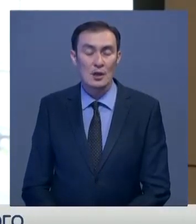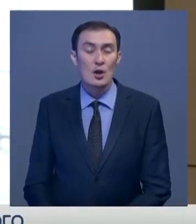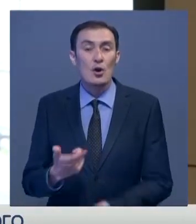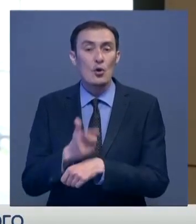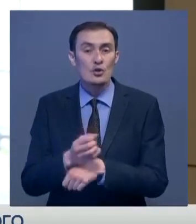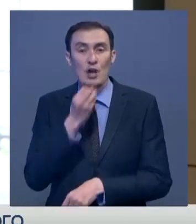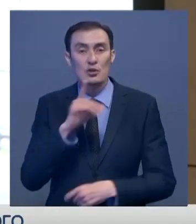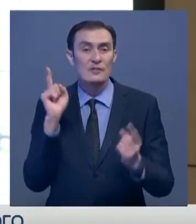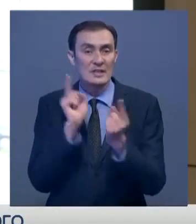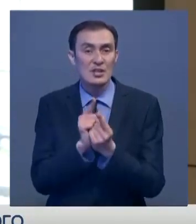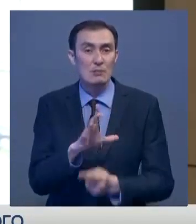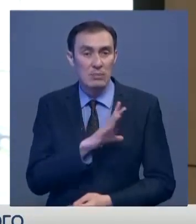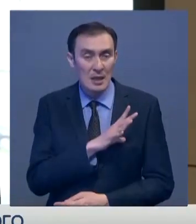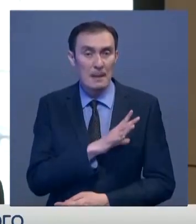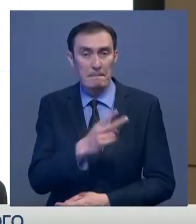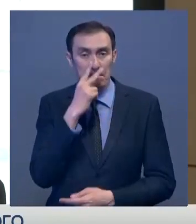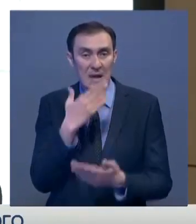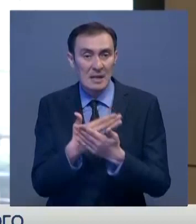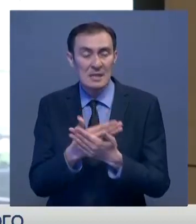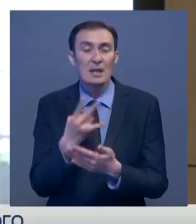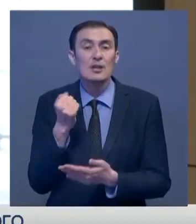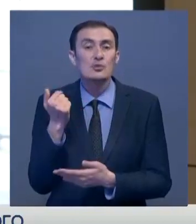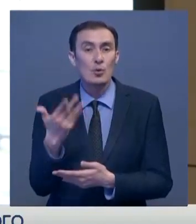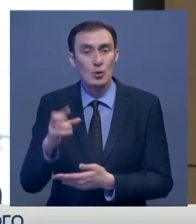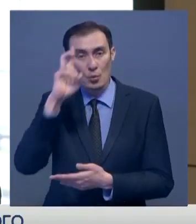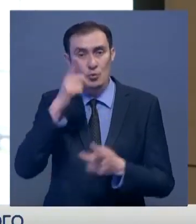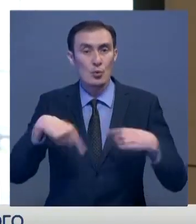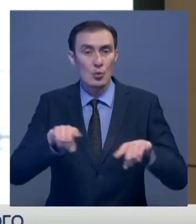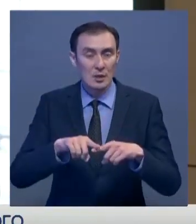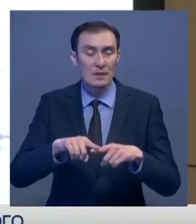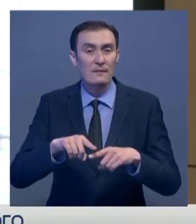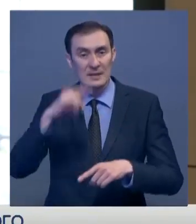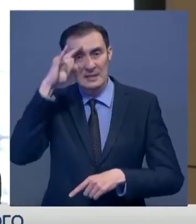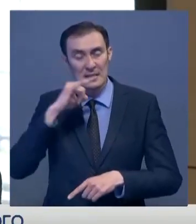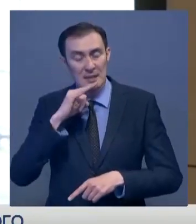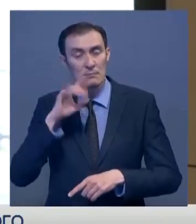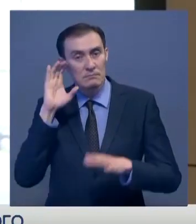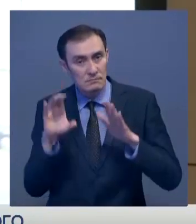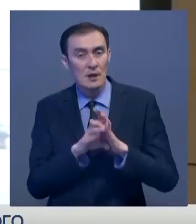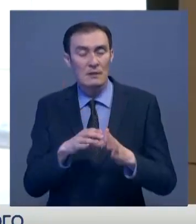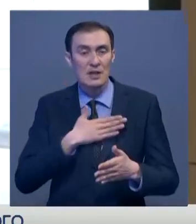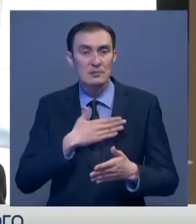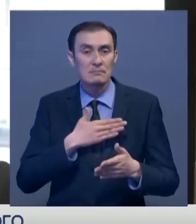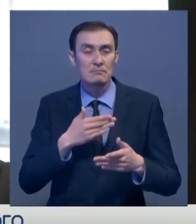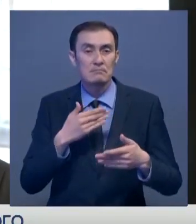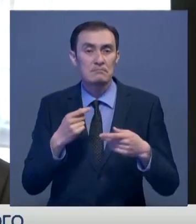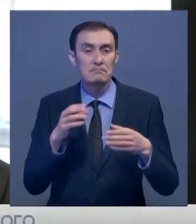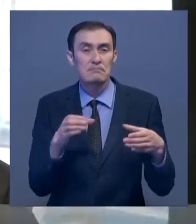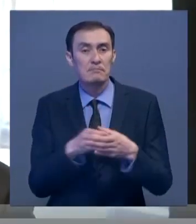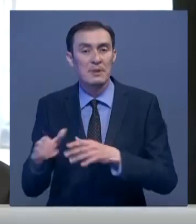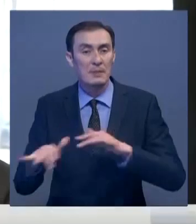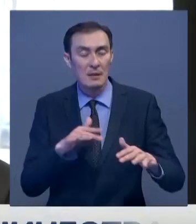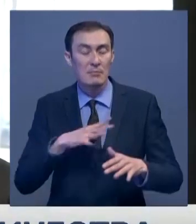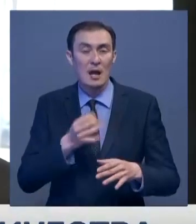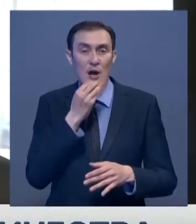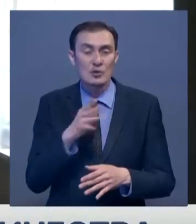Очень хорошая встреча получилась. Она показала, насколько госорганы в Казахстане прислушиваются к нашим предприятиям. Был прекрасный диалог между